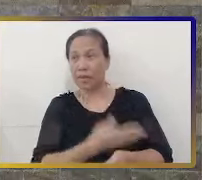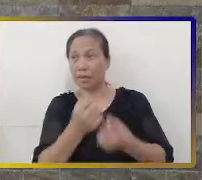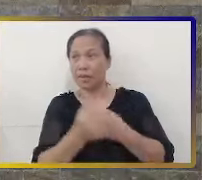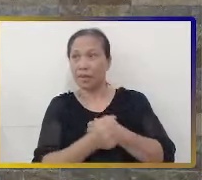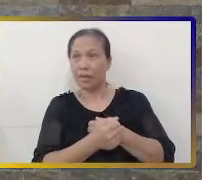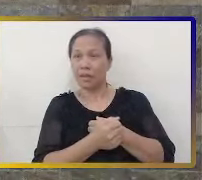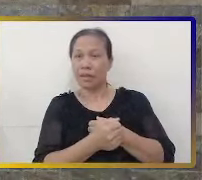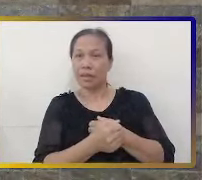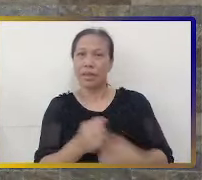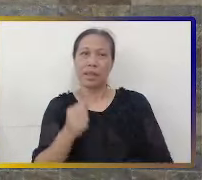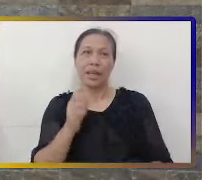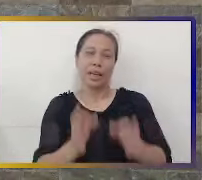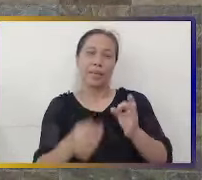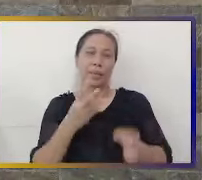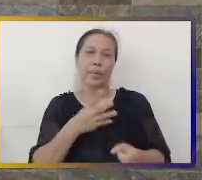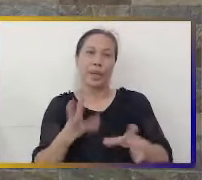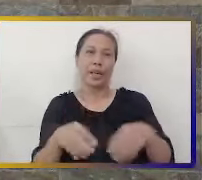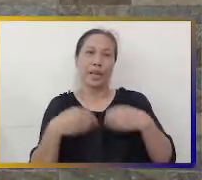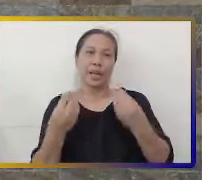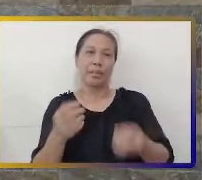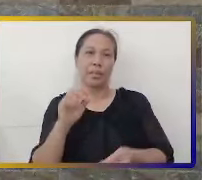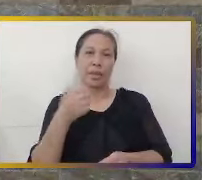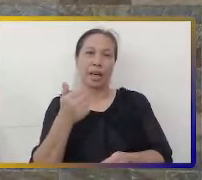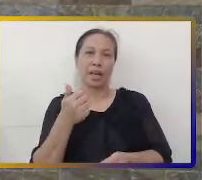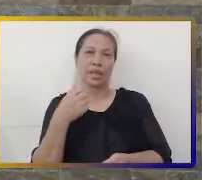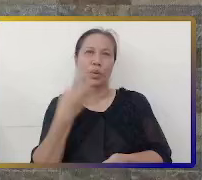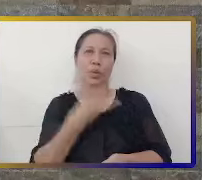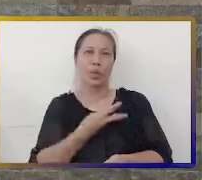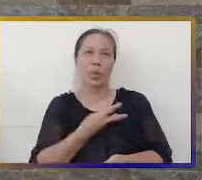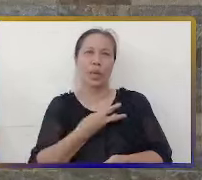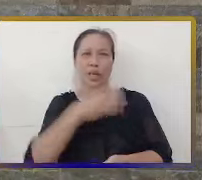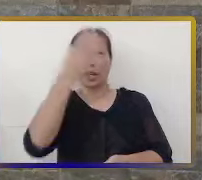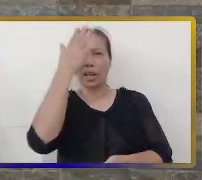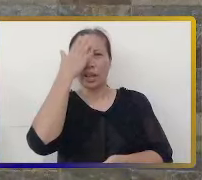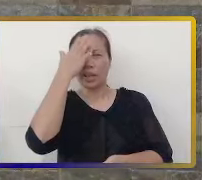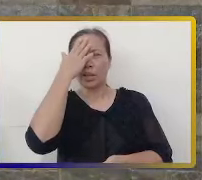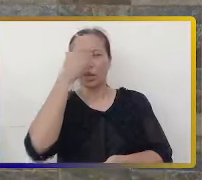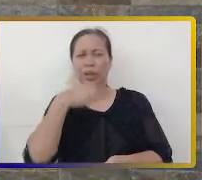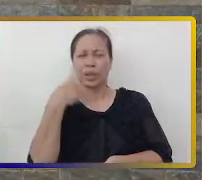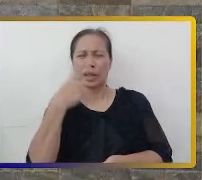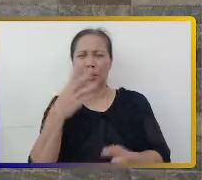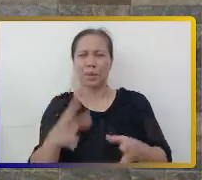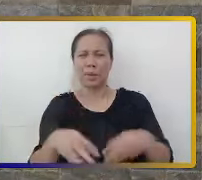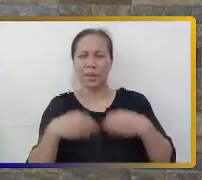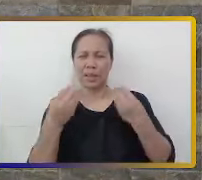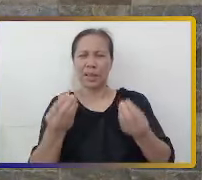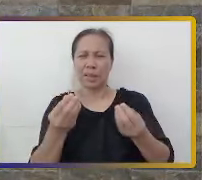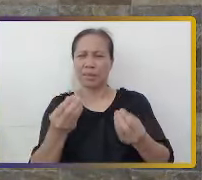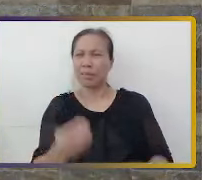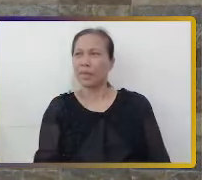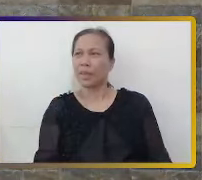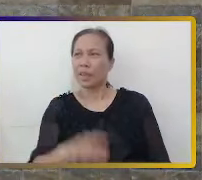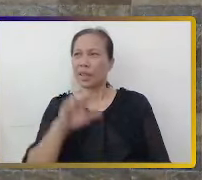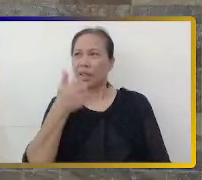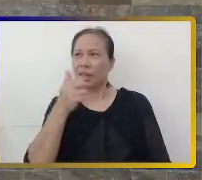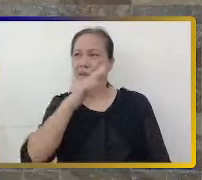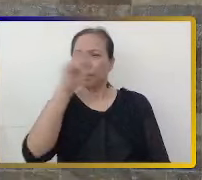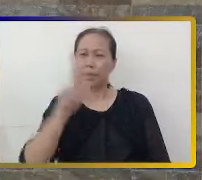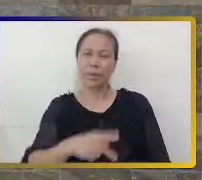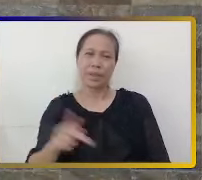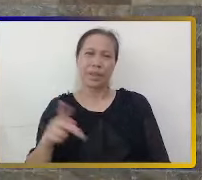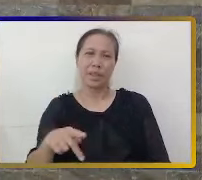yung binigay ng panginoon Anong binat 10 10% at saka ng iyong love